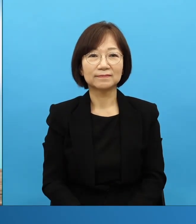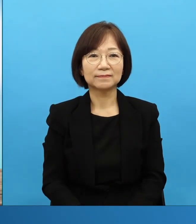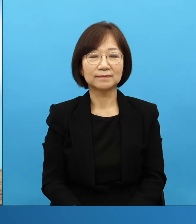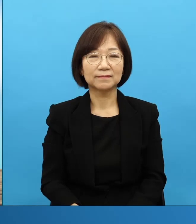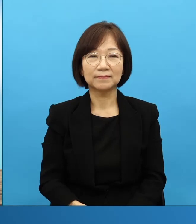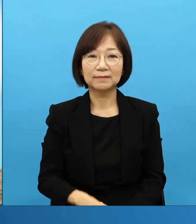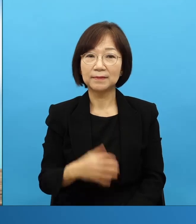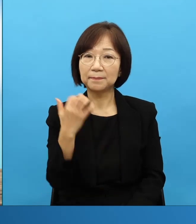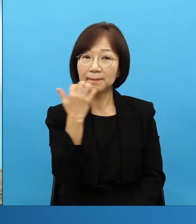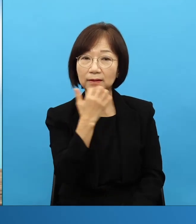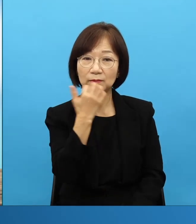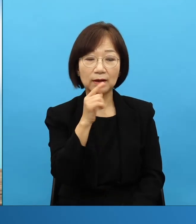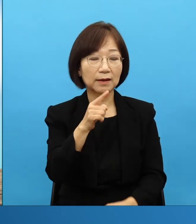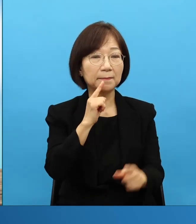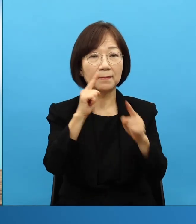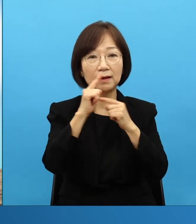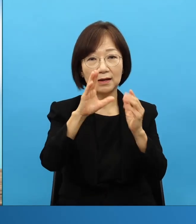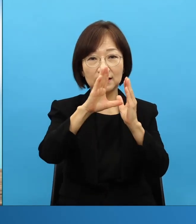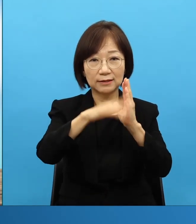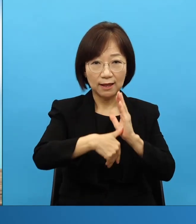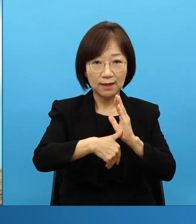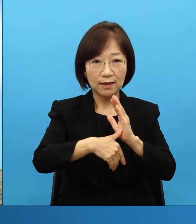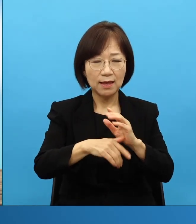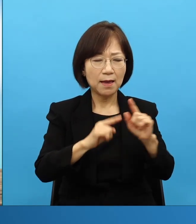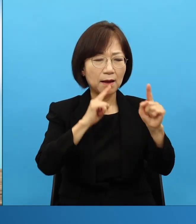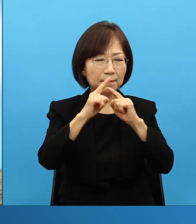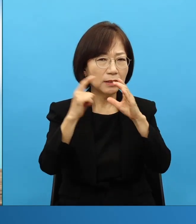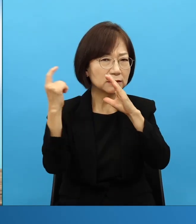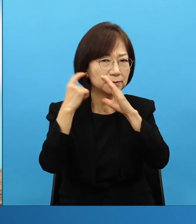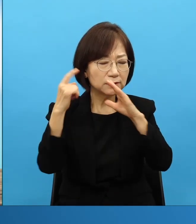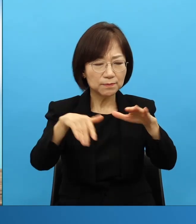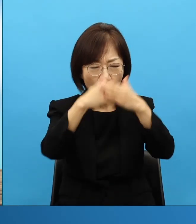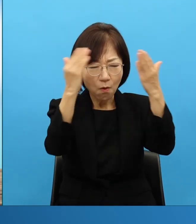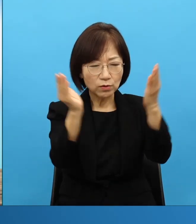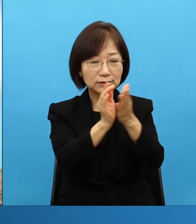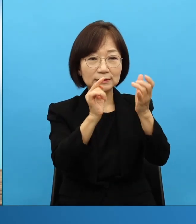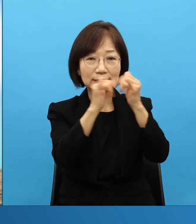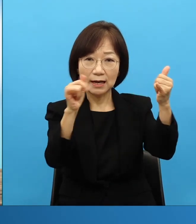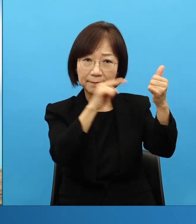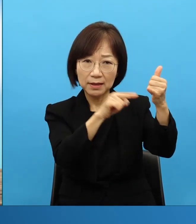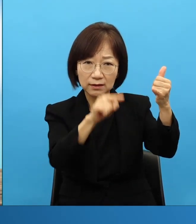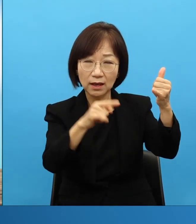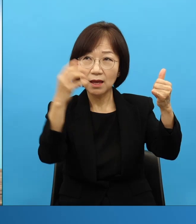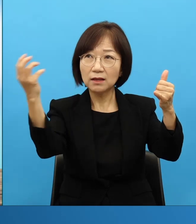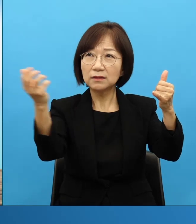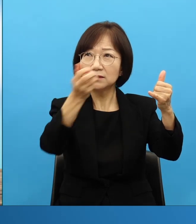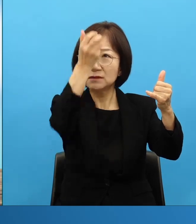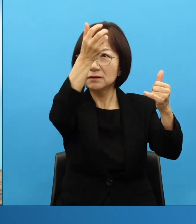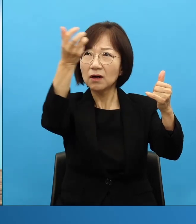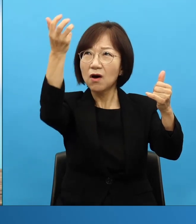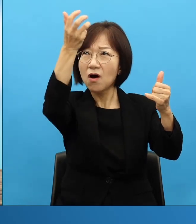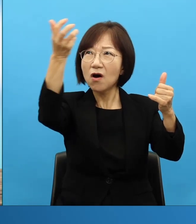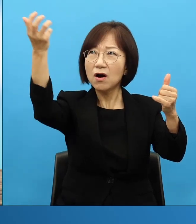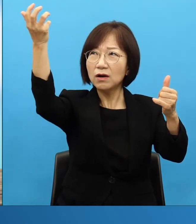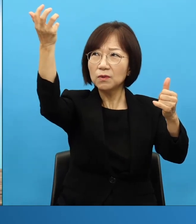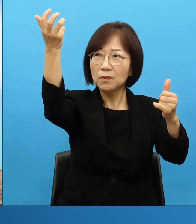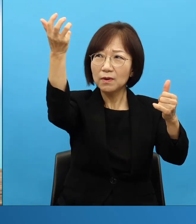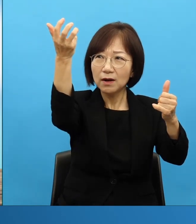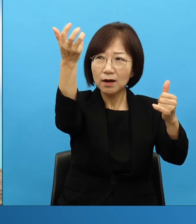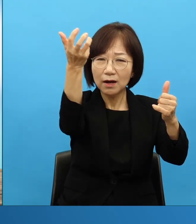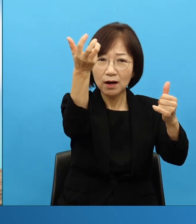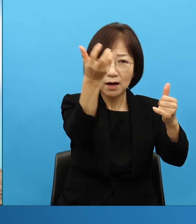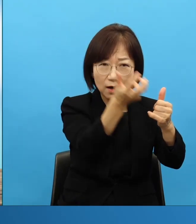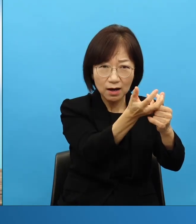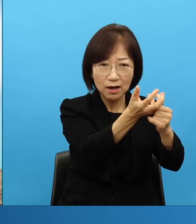베드로가 이 말을 할 때에 성령의 말씀 듣는 모든 사람에게 내려오시니